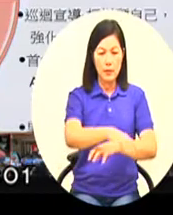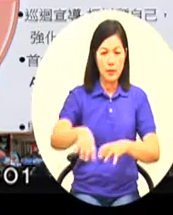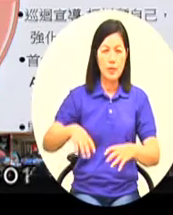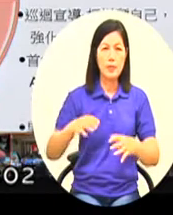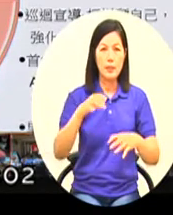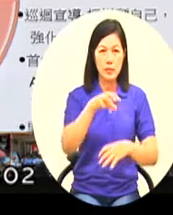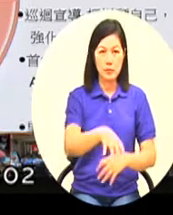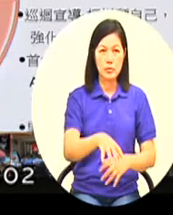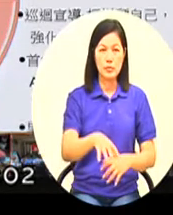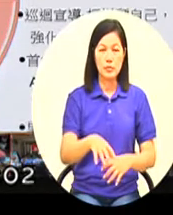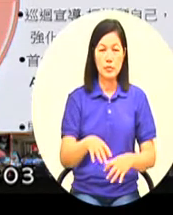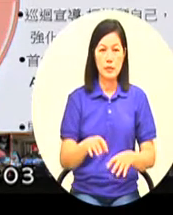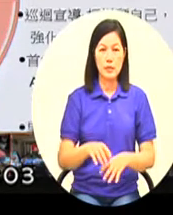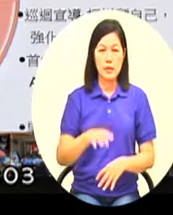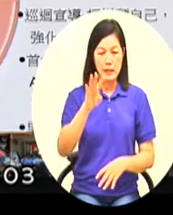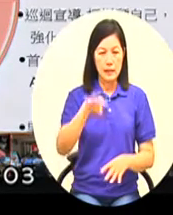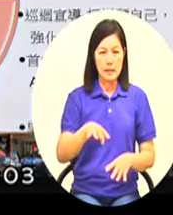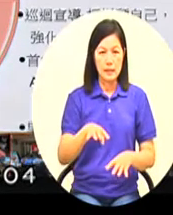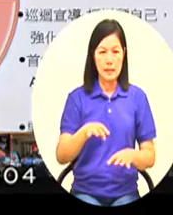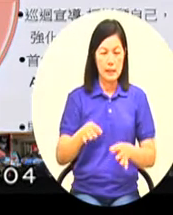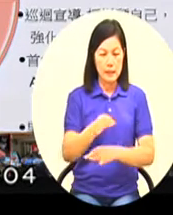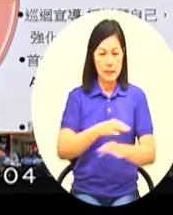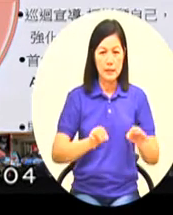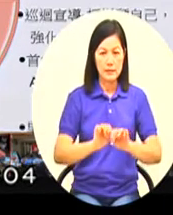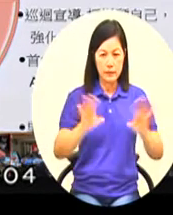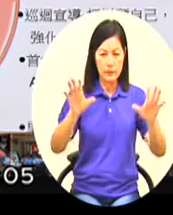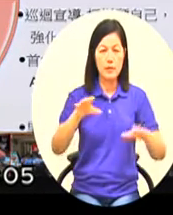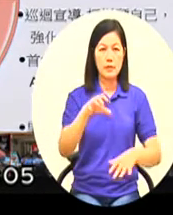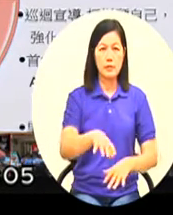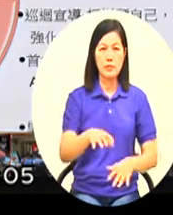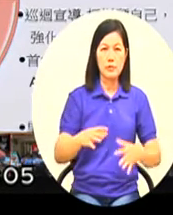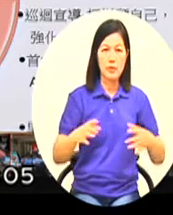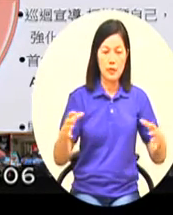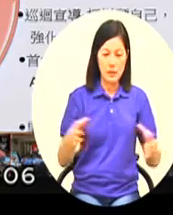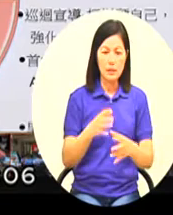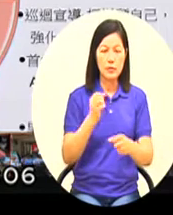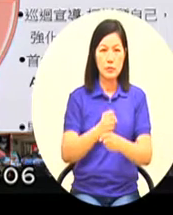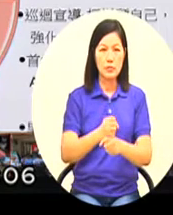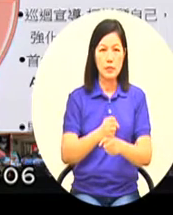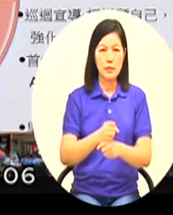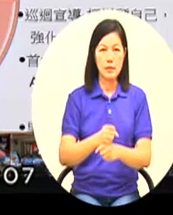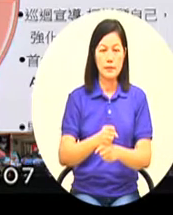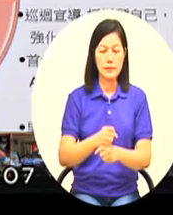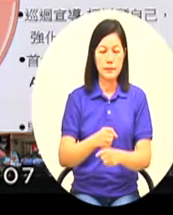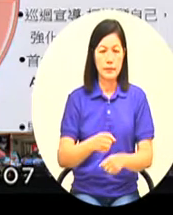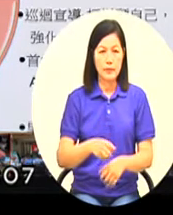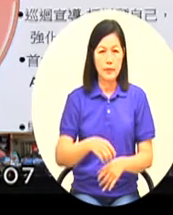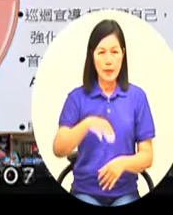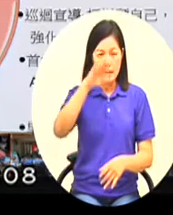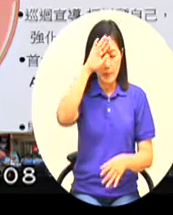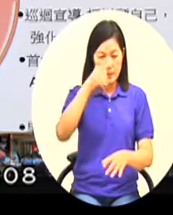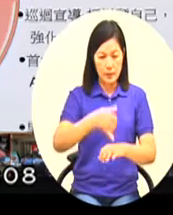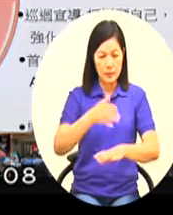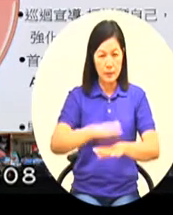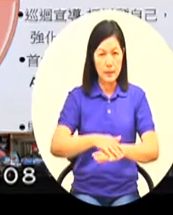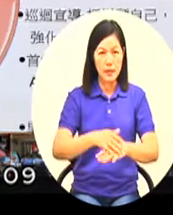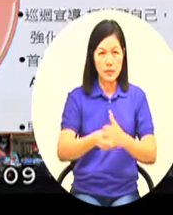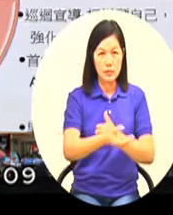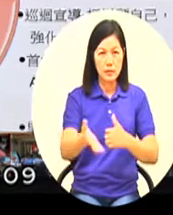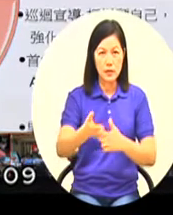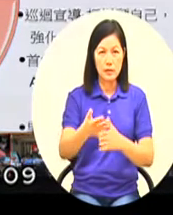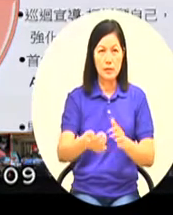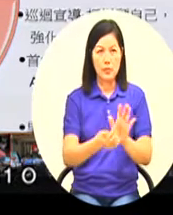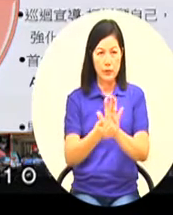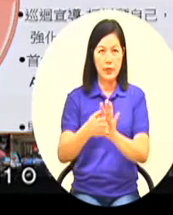发局等，我们一起合作，那对我们的病媒文做管制。那今年特别是有关于普设我们的 Gravity Trap